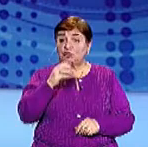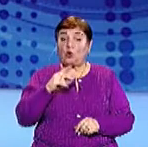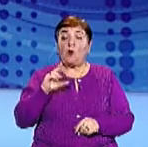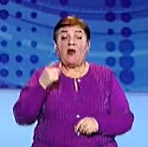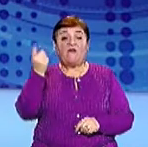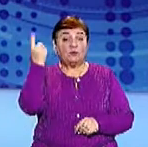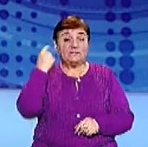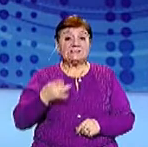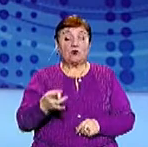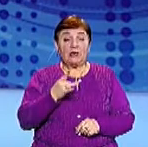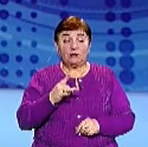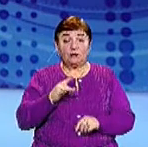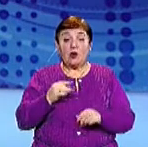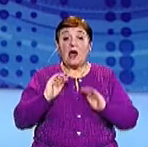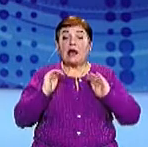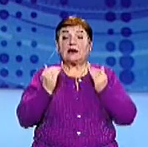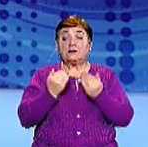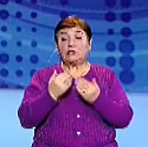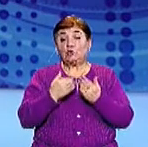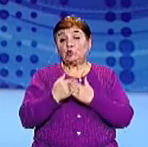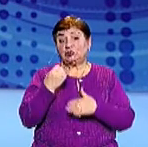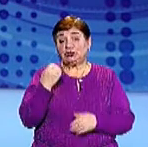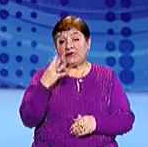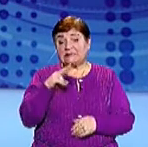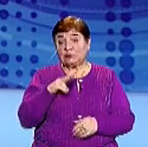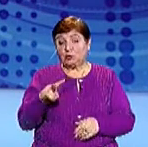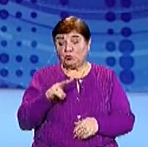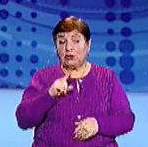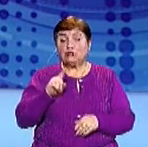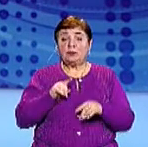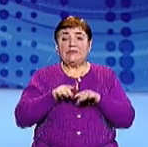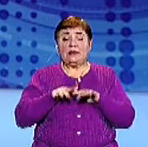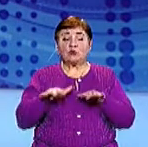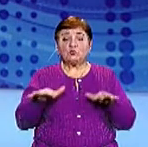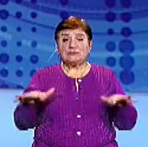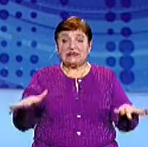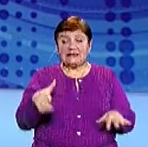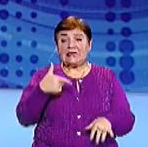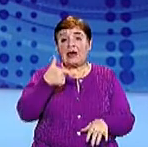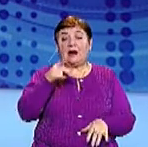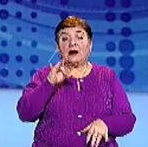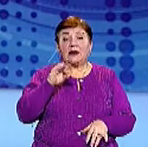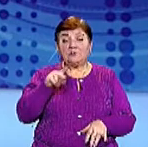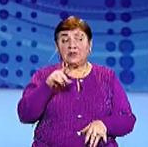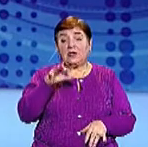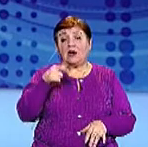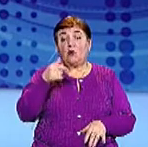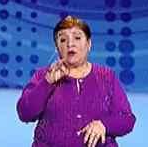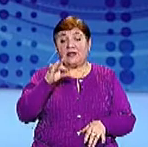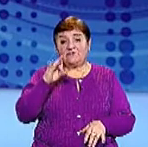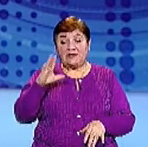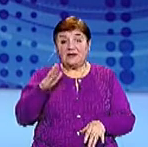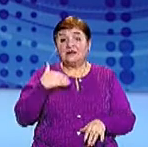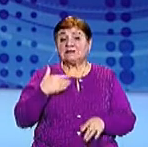Воловецького районів. Карантин запровадили до 14 лютого, аби не допустити розповсюдження захворюваності на грип та ГРВІ серед дітей. Протягом цього